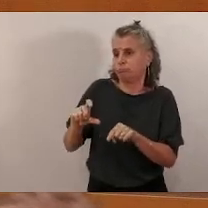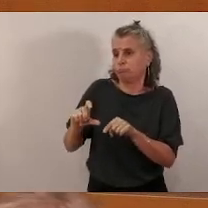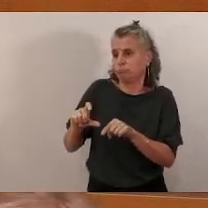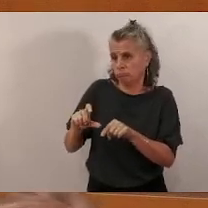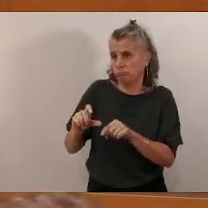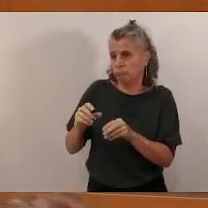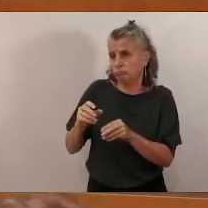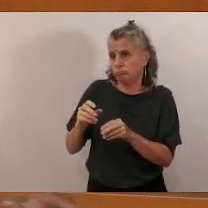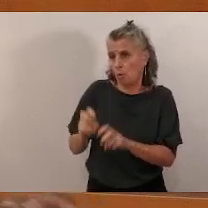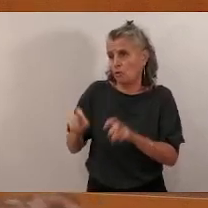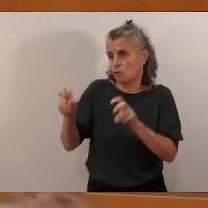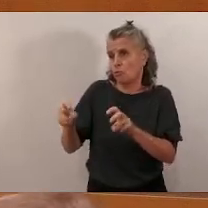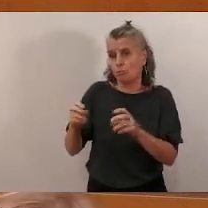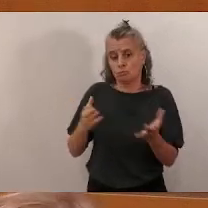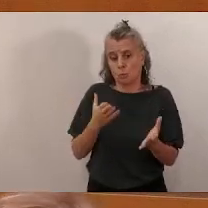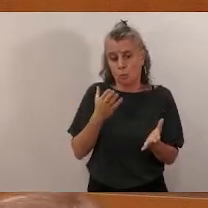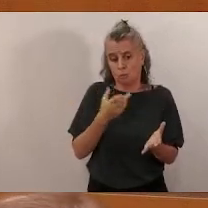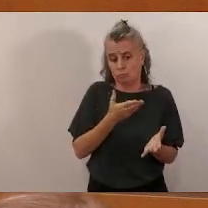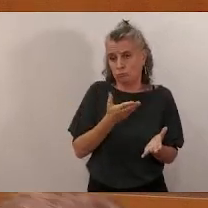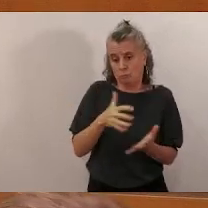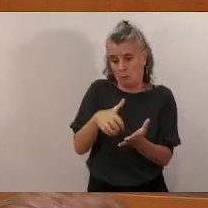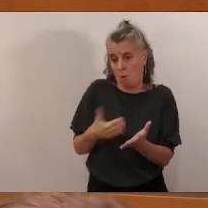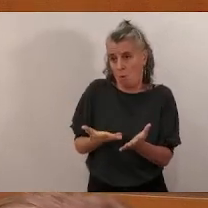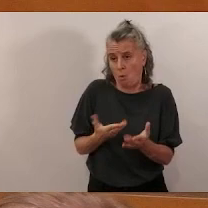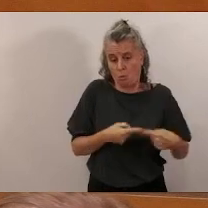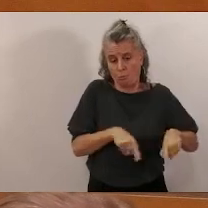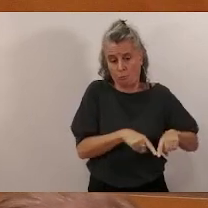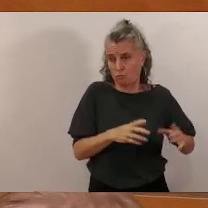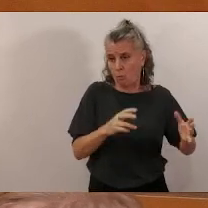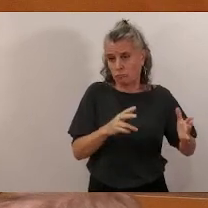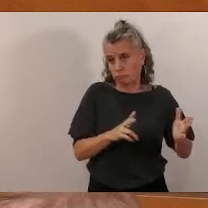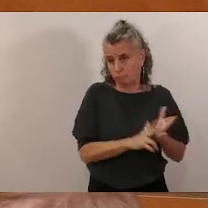Le rapport a reçu un avis favorable de la Commission.